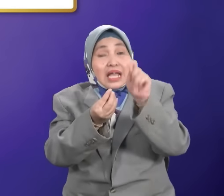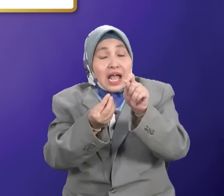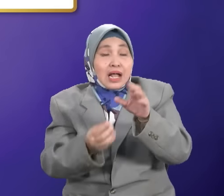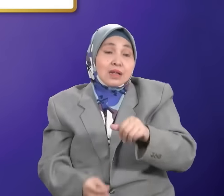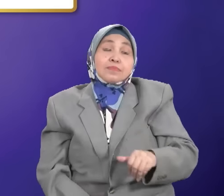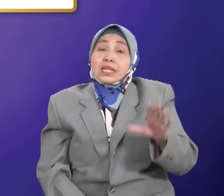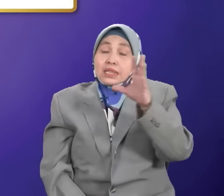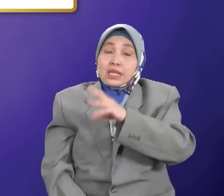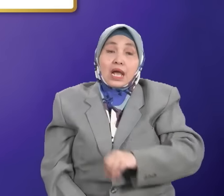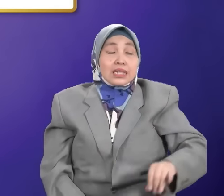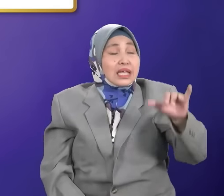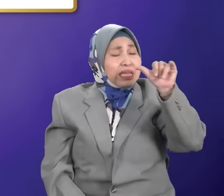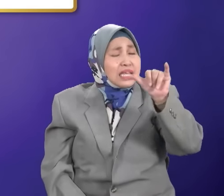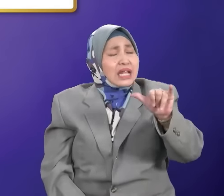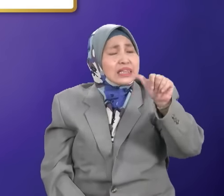yapollah